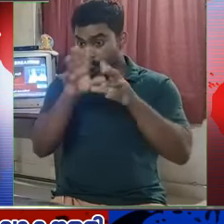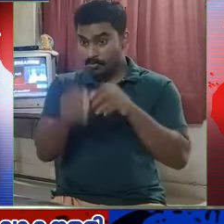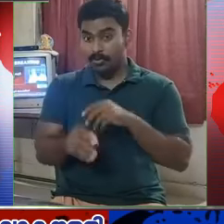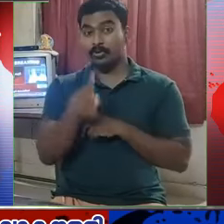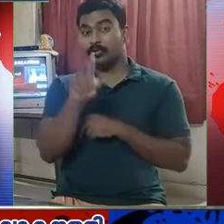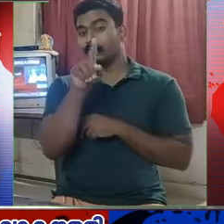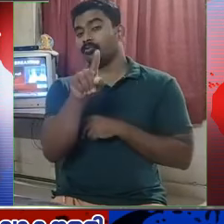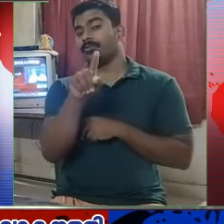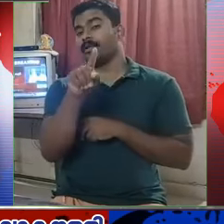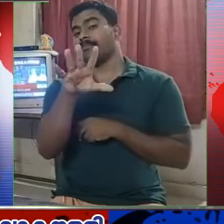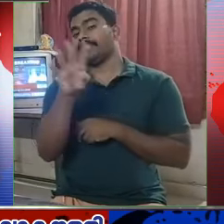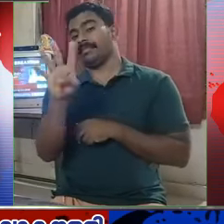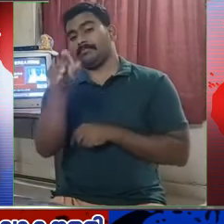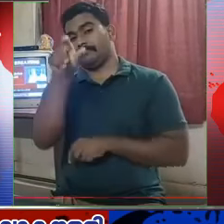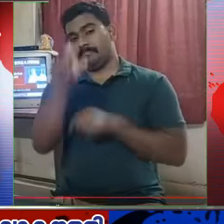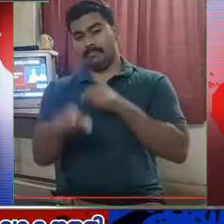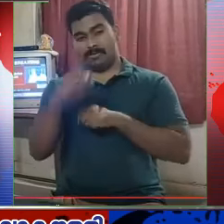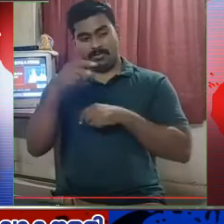സംസ്ഥാനത്ത്